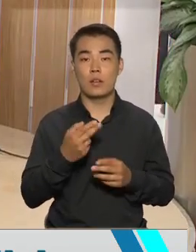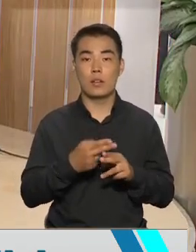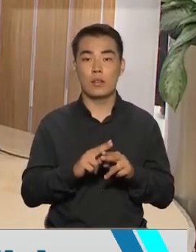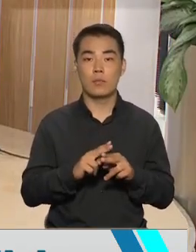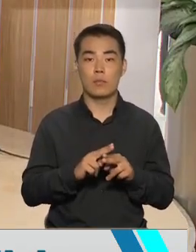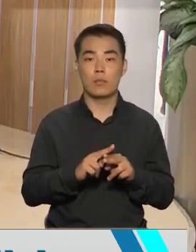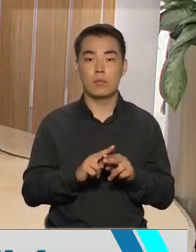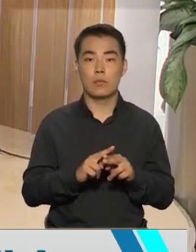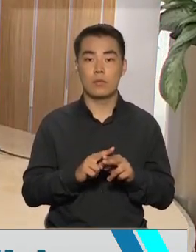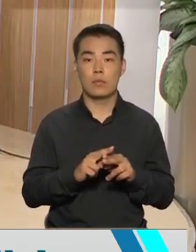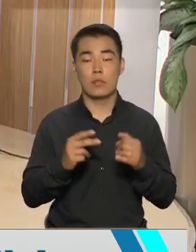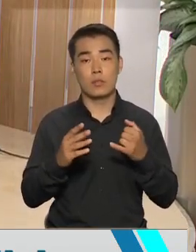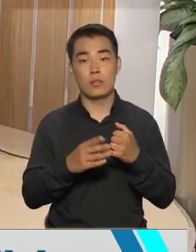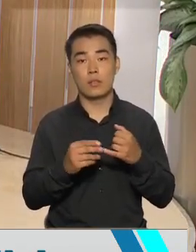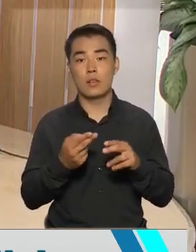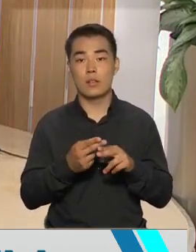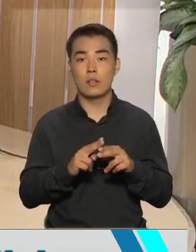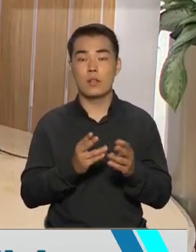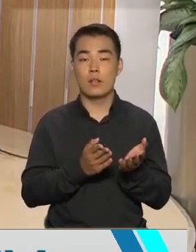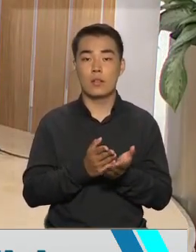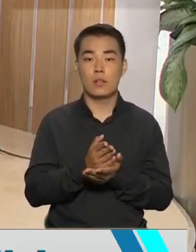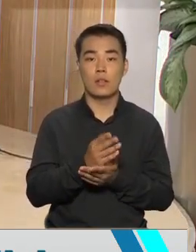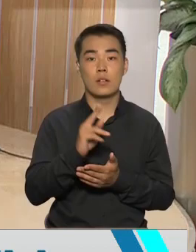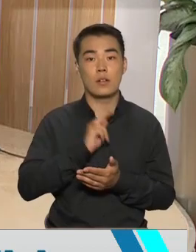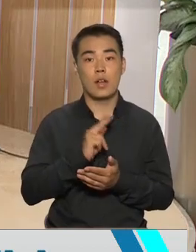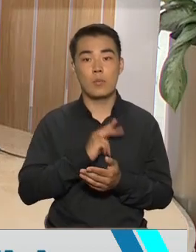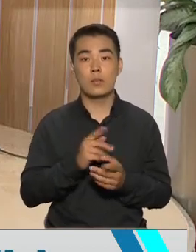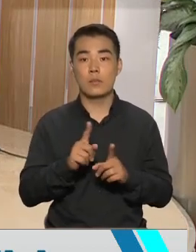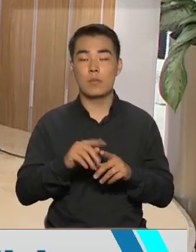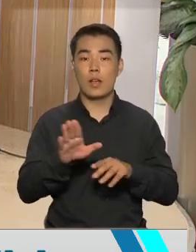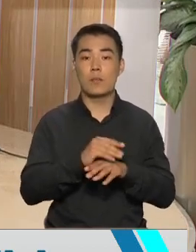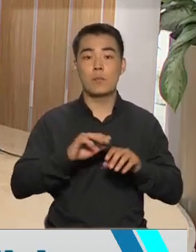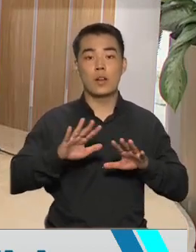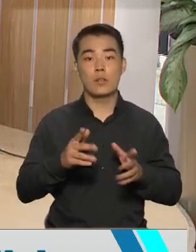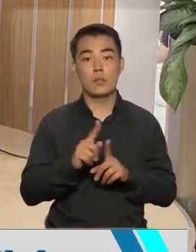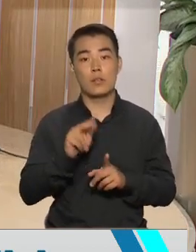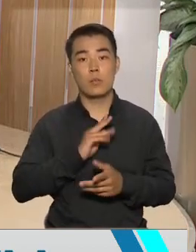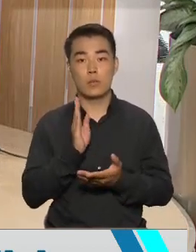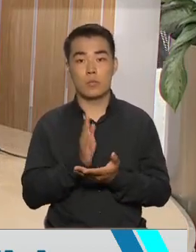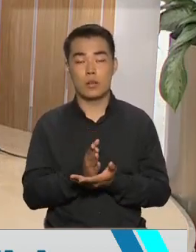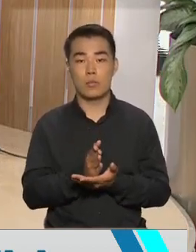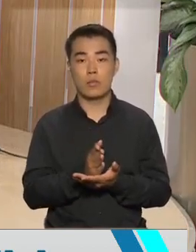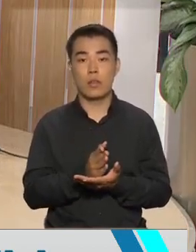бүгүнкү ушундай өткөрүлүп аткан иш чаралар ушуга далил болуп саналат.